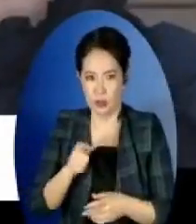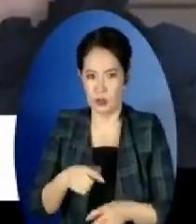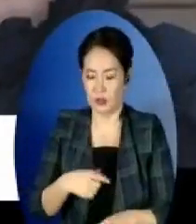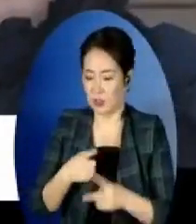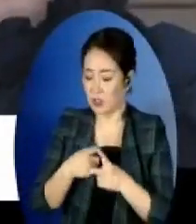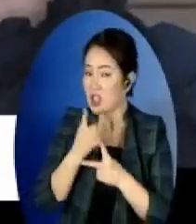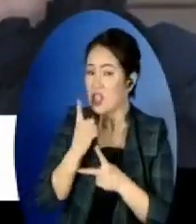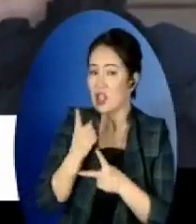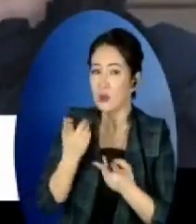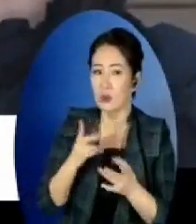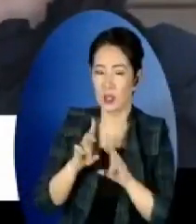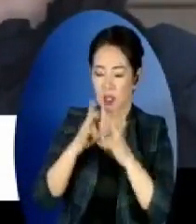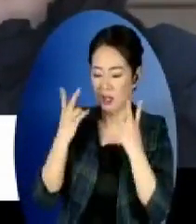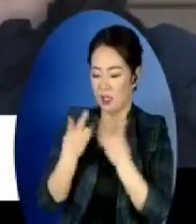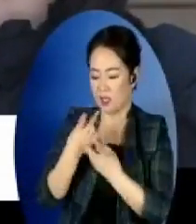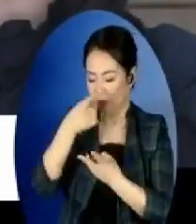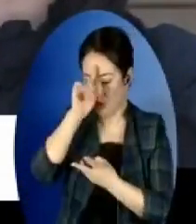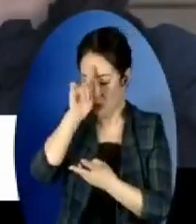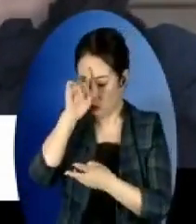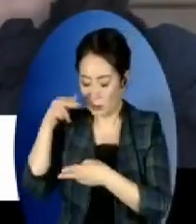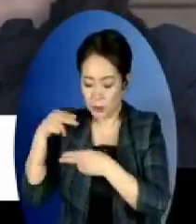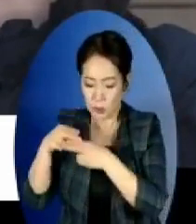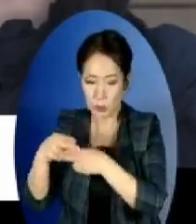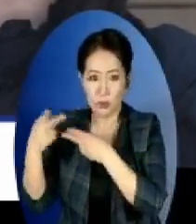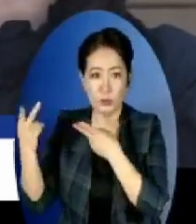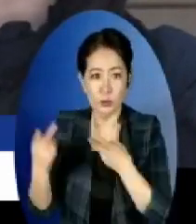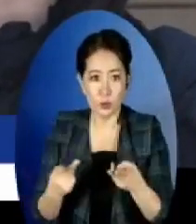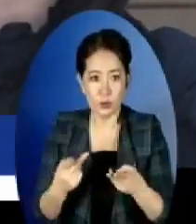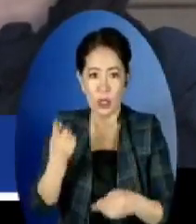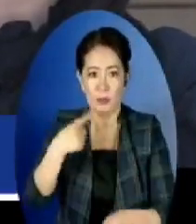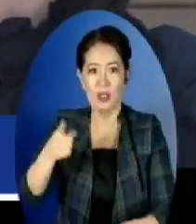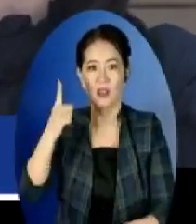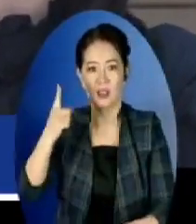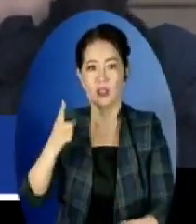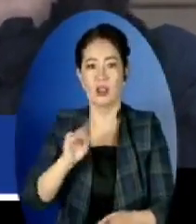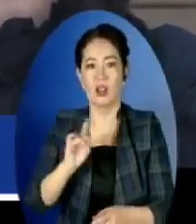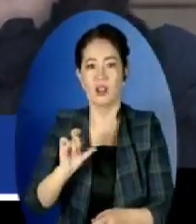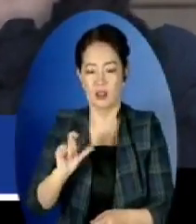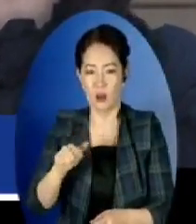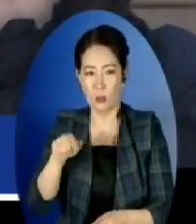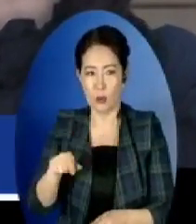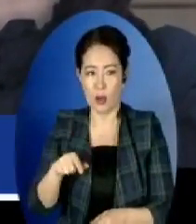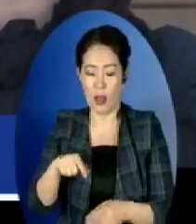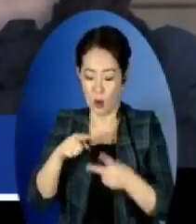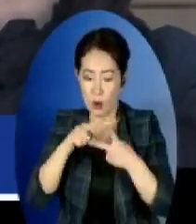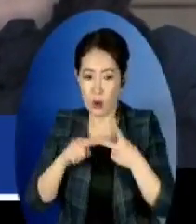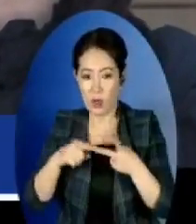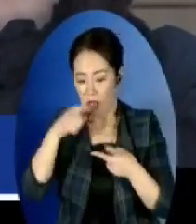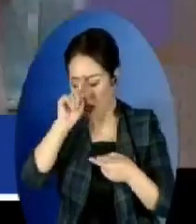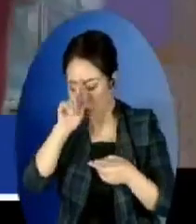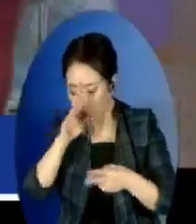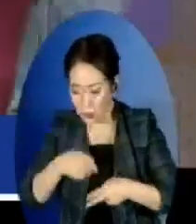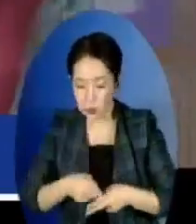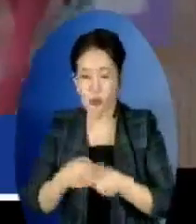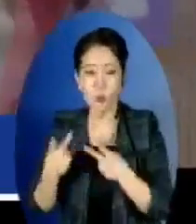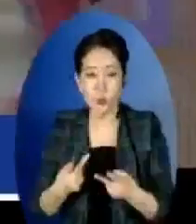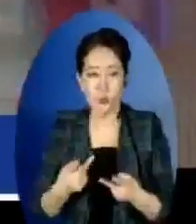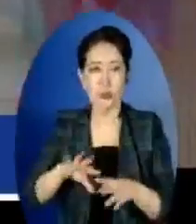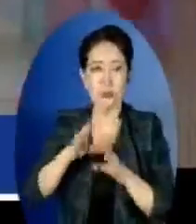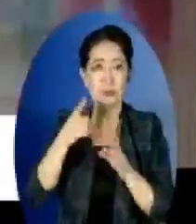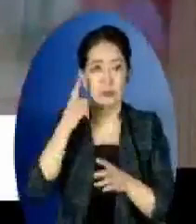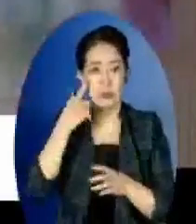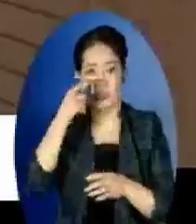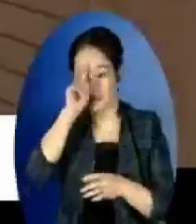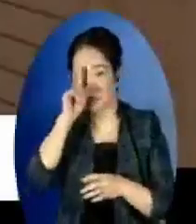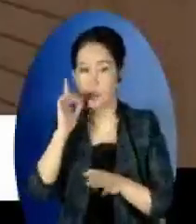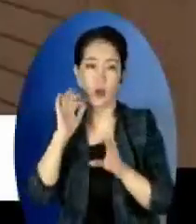Үүний нэг нь болохоор нийгмийн эрүүл мэндийн тусламж үйлчилгээ. Энэ бол тэргүүлэх чиглэл. А иммлигийн тусламж үйлчилгээ энийг бол иргэд бүгд мэднэ.